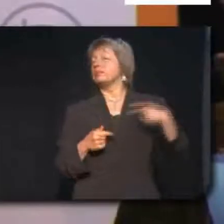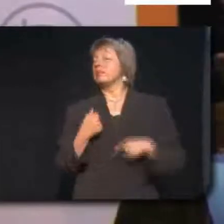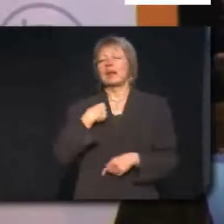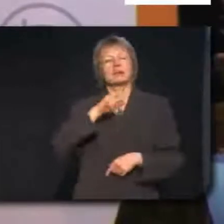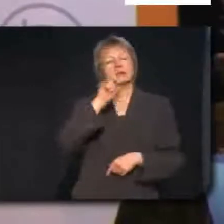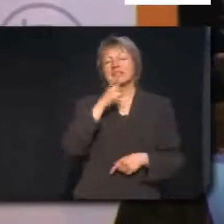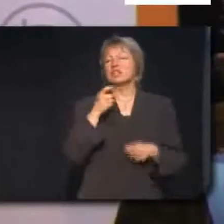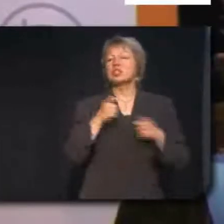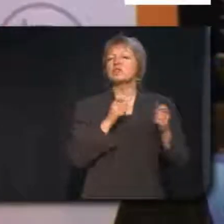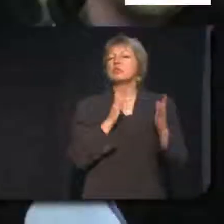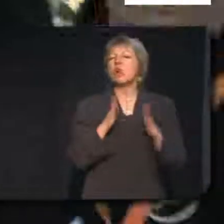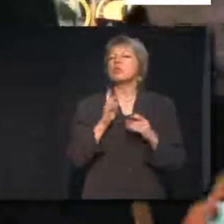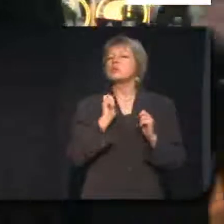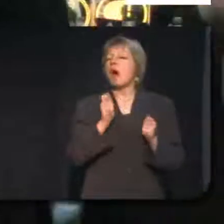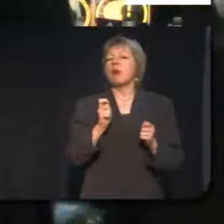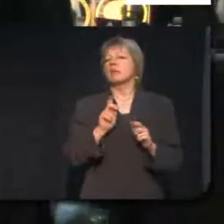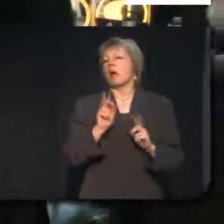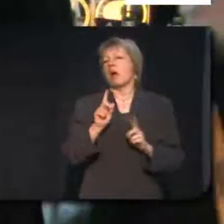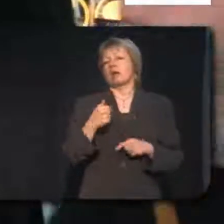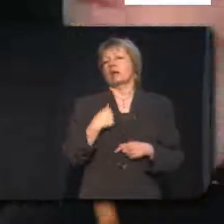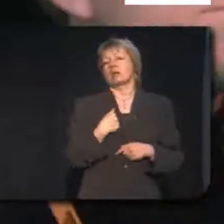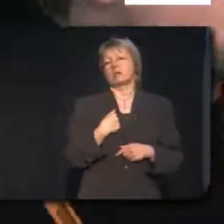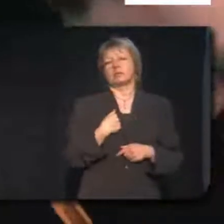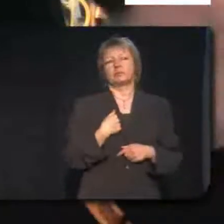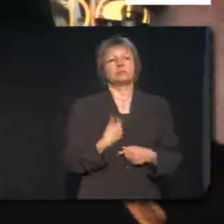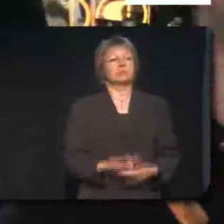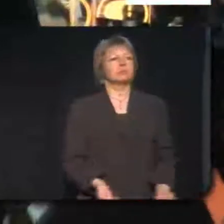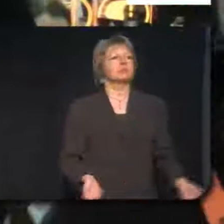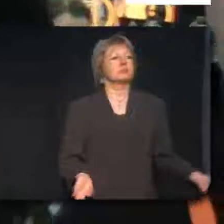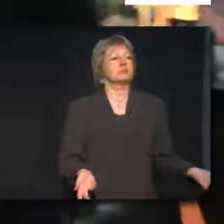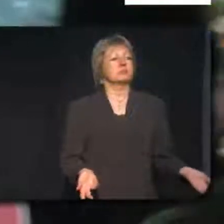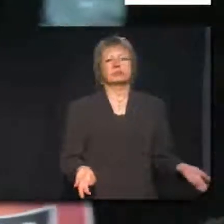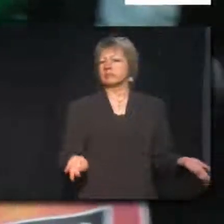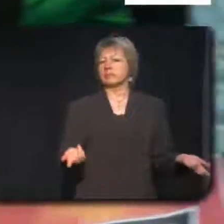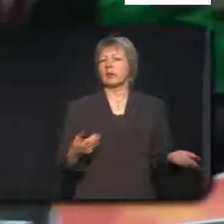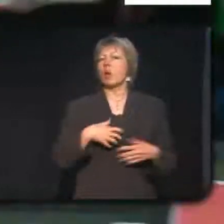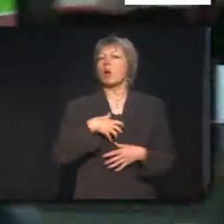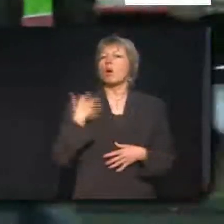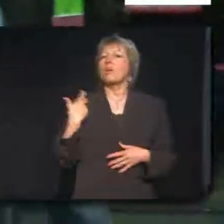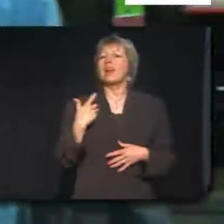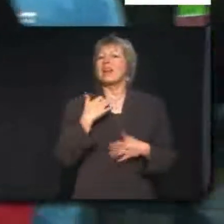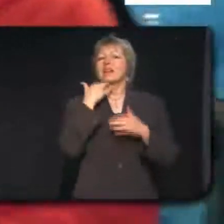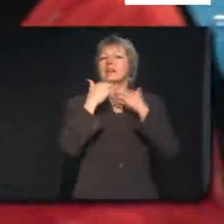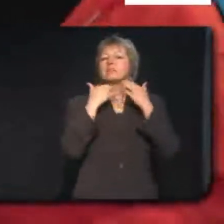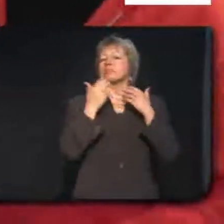kein Geschäft ja wilde Redebeiträge sind nicht